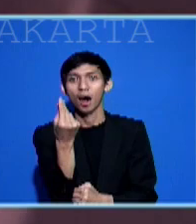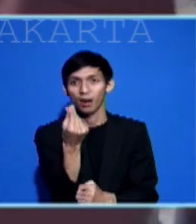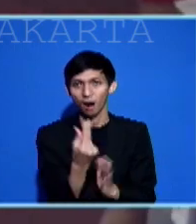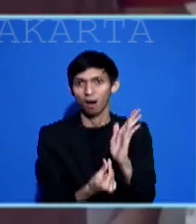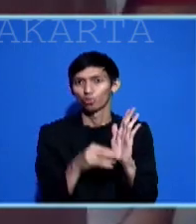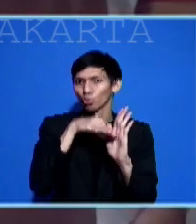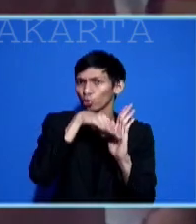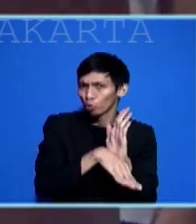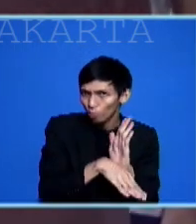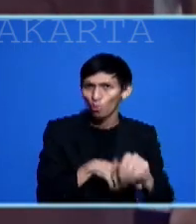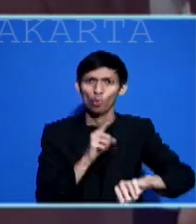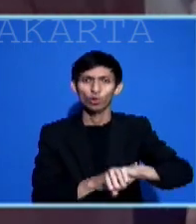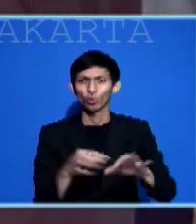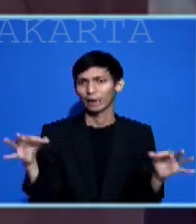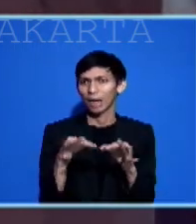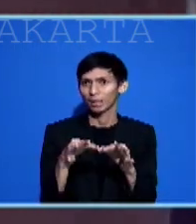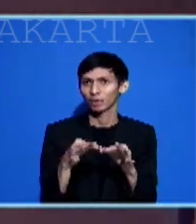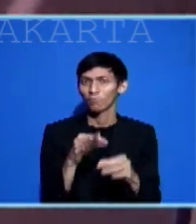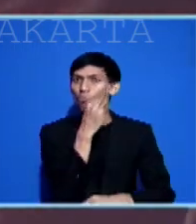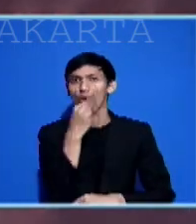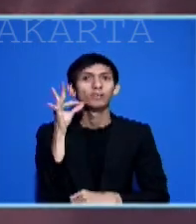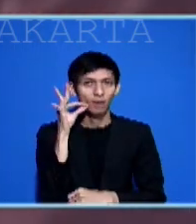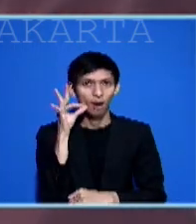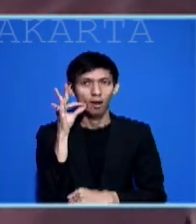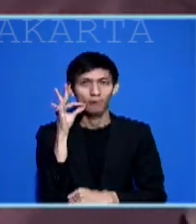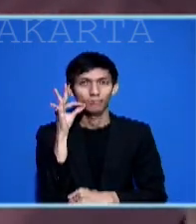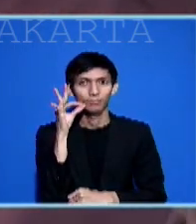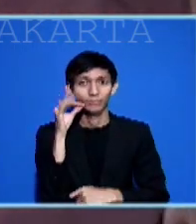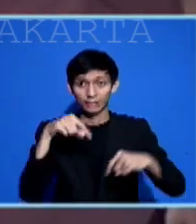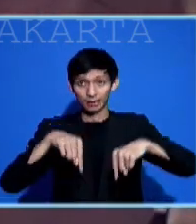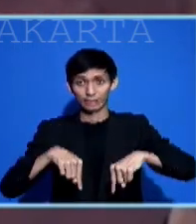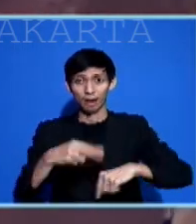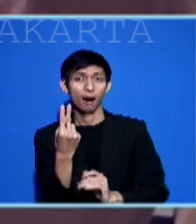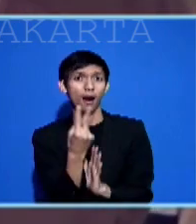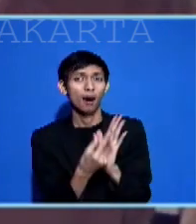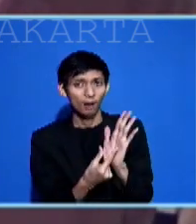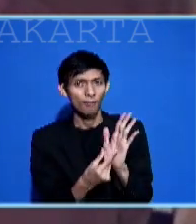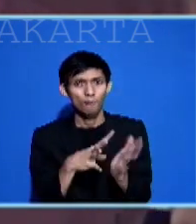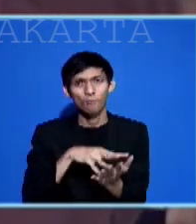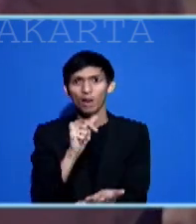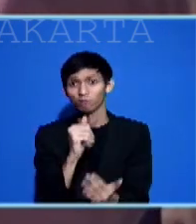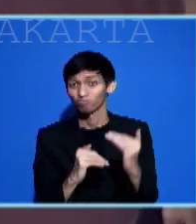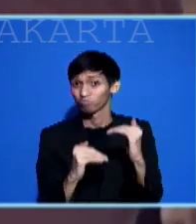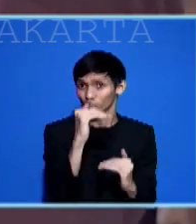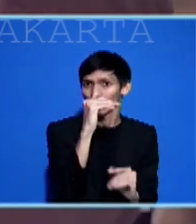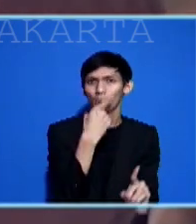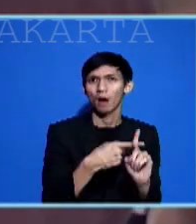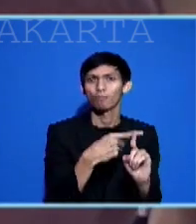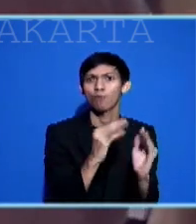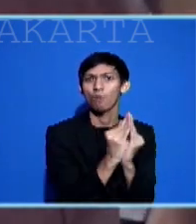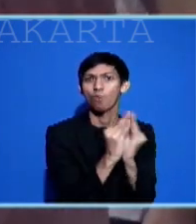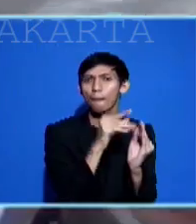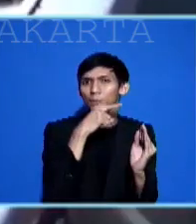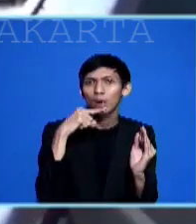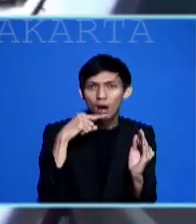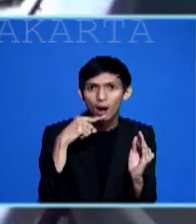ke momen Ramadan selain beras harga bahan lain yang saat ini dirasakan tinggi oleh pedagang nasi uduk adalah bawang merah dan cabai dari Gunung Kidul